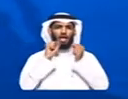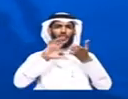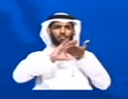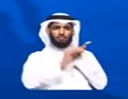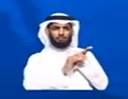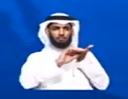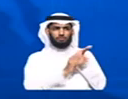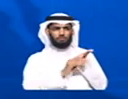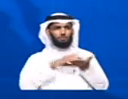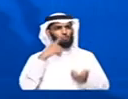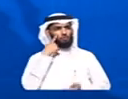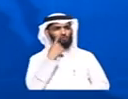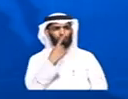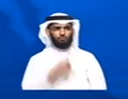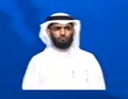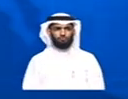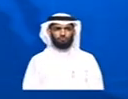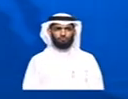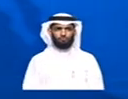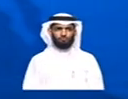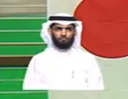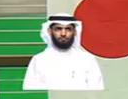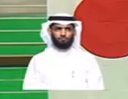القتالية. تفاصيل في هذا التقرير.